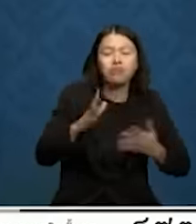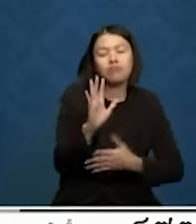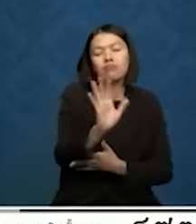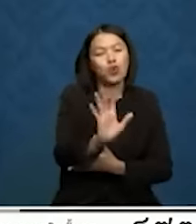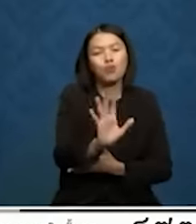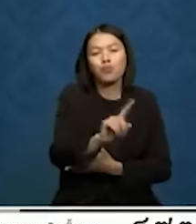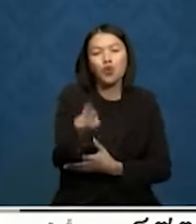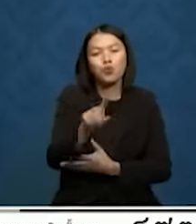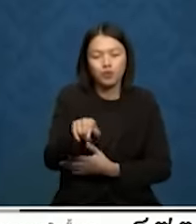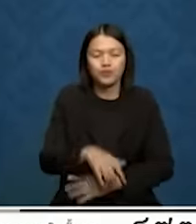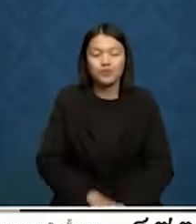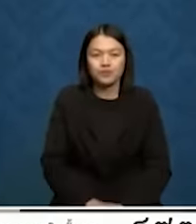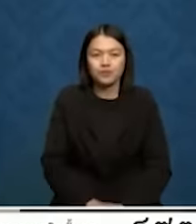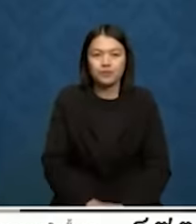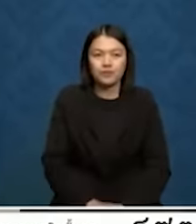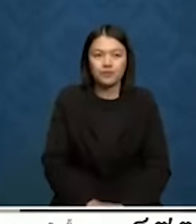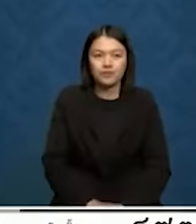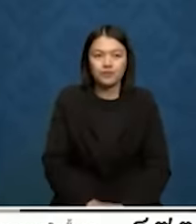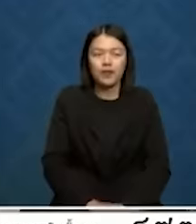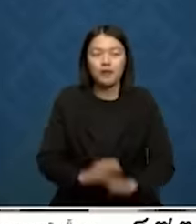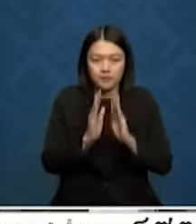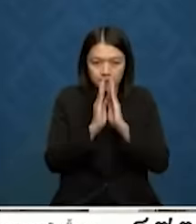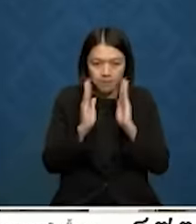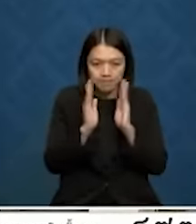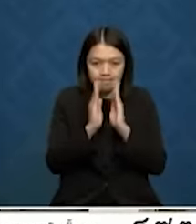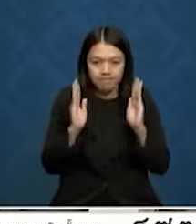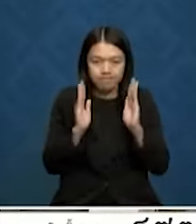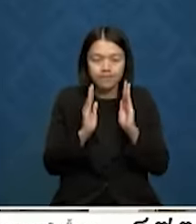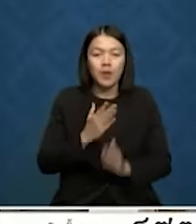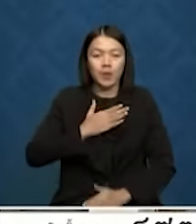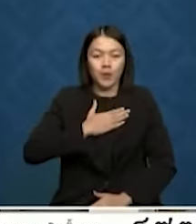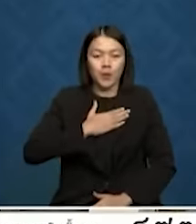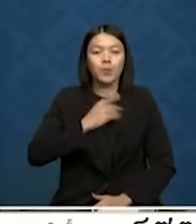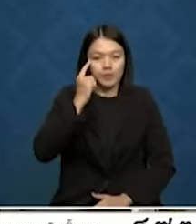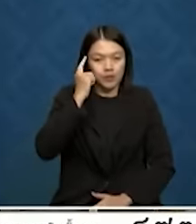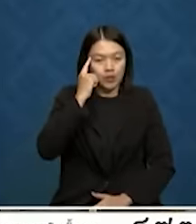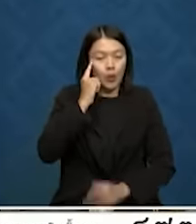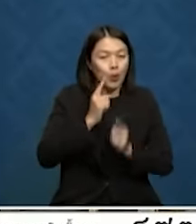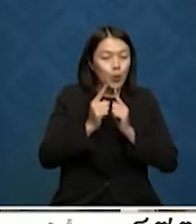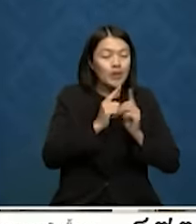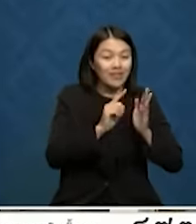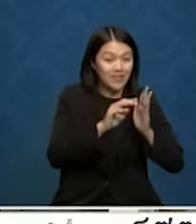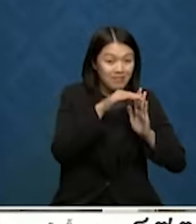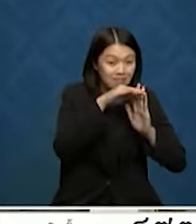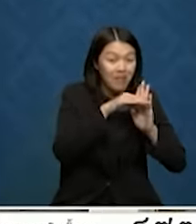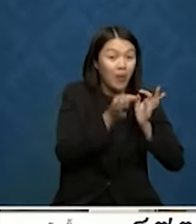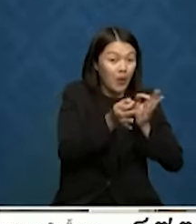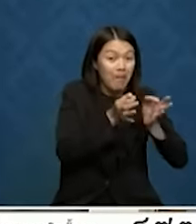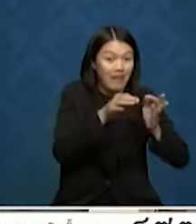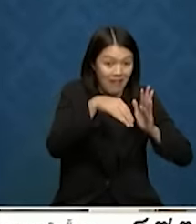บดูขั้นตอนนั้นแค่นั้นนะครับ ครับขอบคุณมากครับผมคิดว่าเราตกลงแต่แรกว่าก็ขอกดบัต